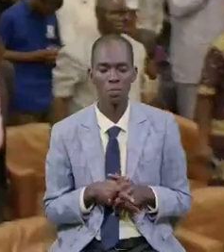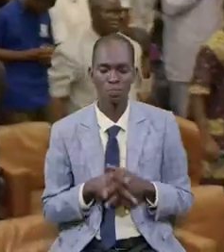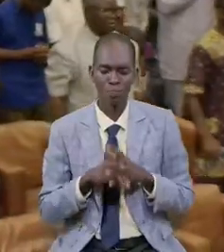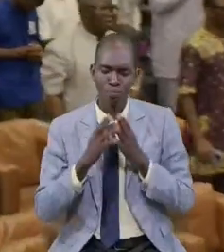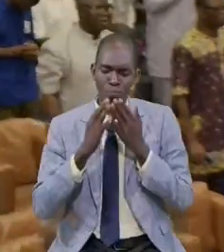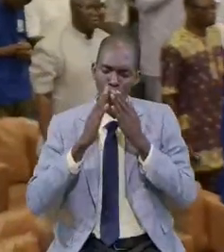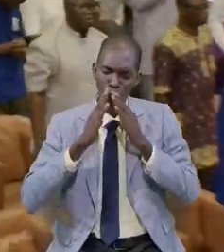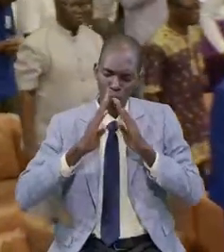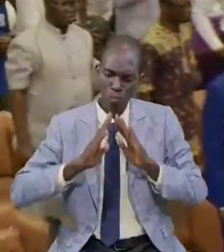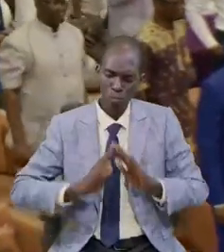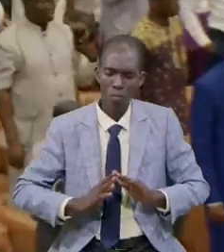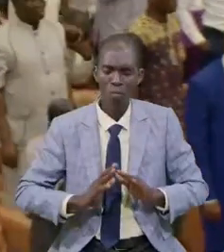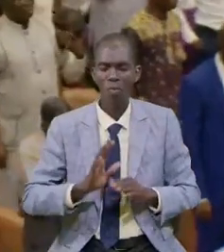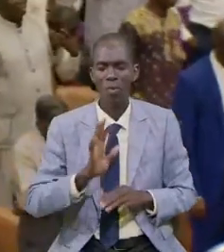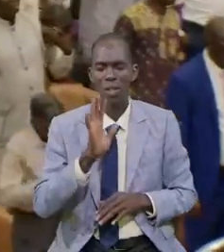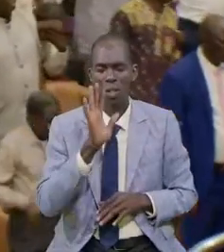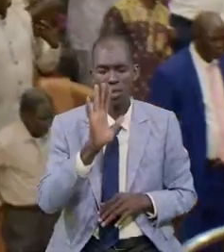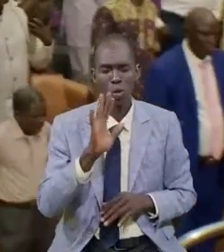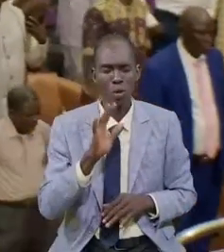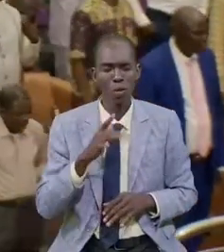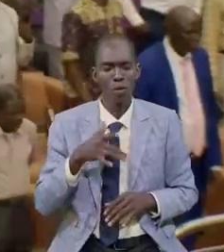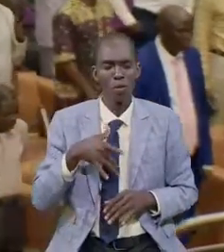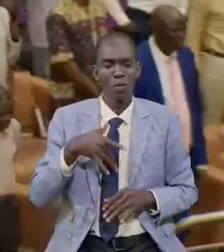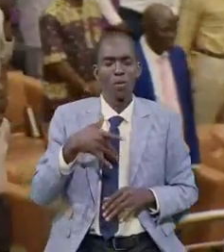Calmez cette émotion,